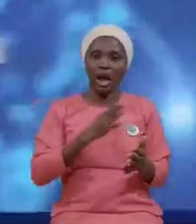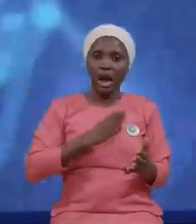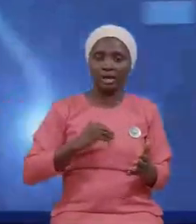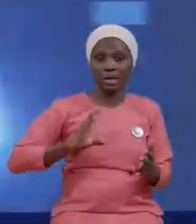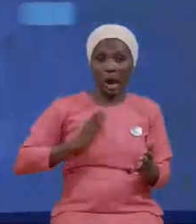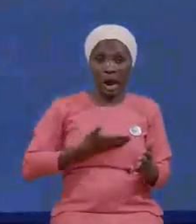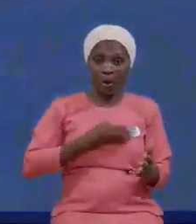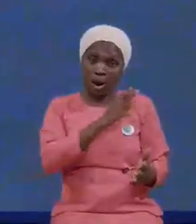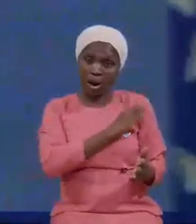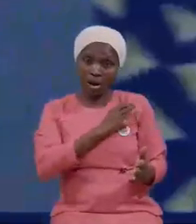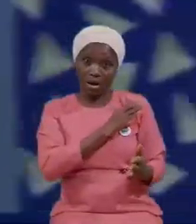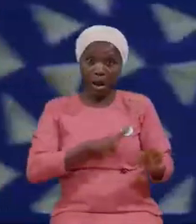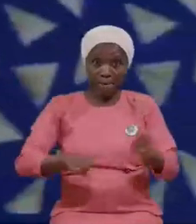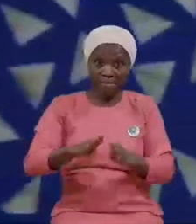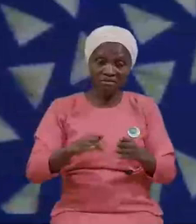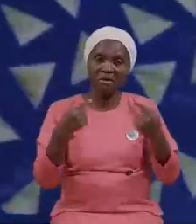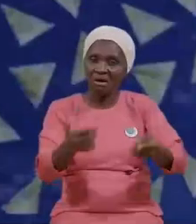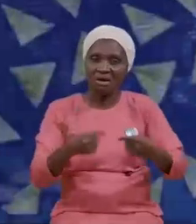Notre caractère nous accusait.